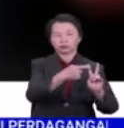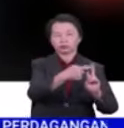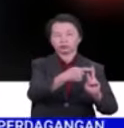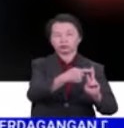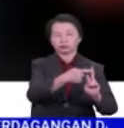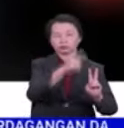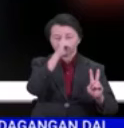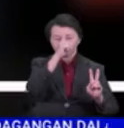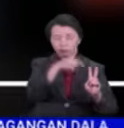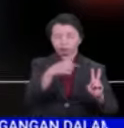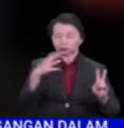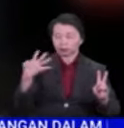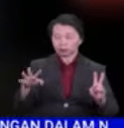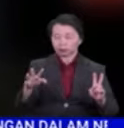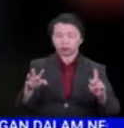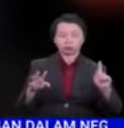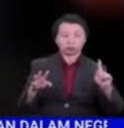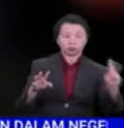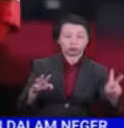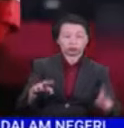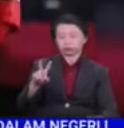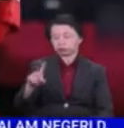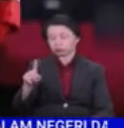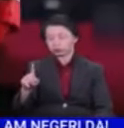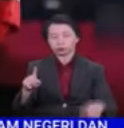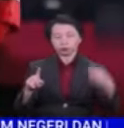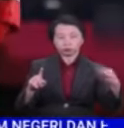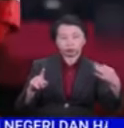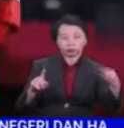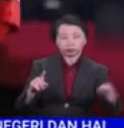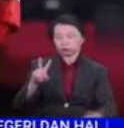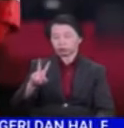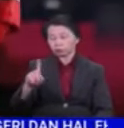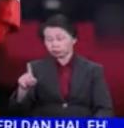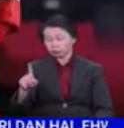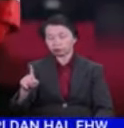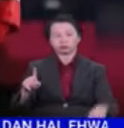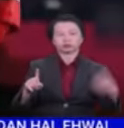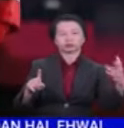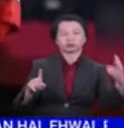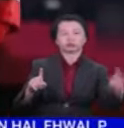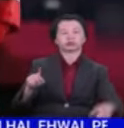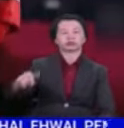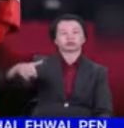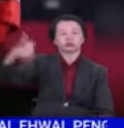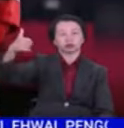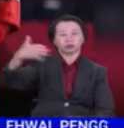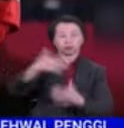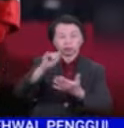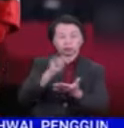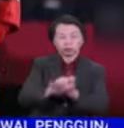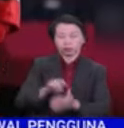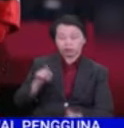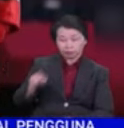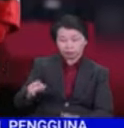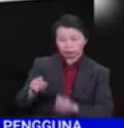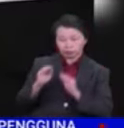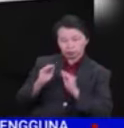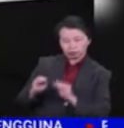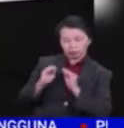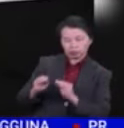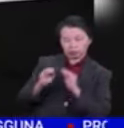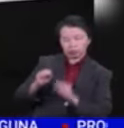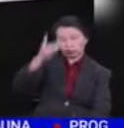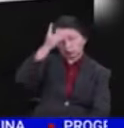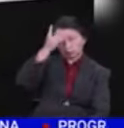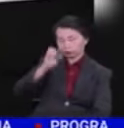rajkumar 14-21 21-15 21-17 nilai goyang dibimbing